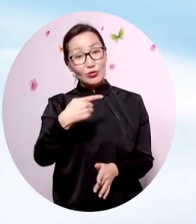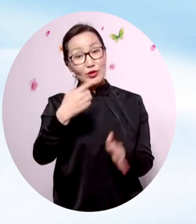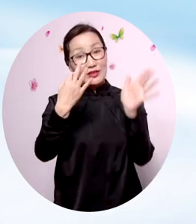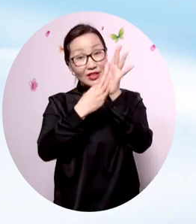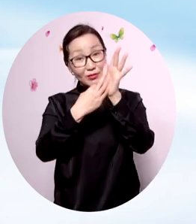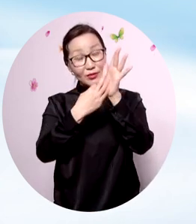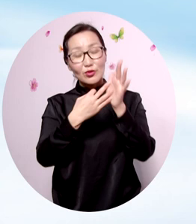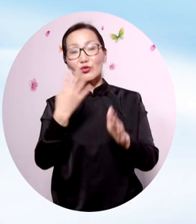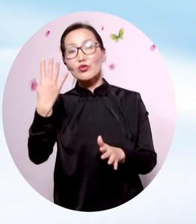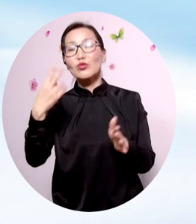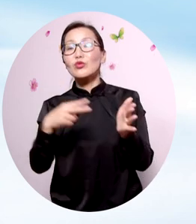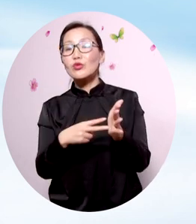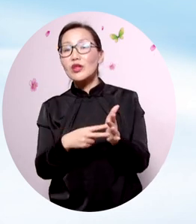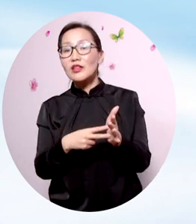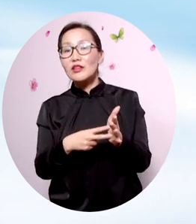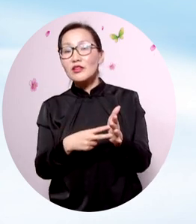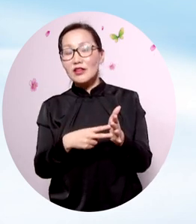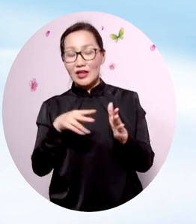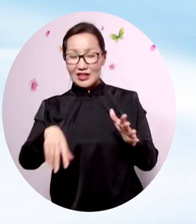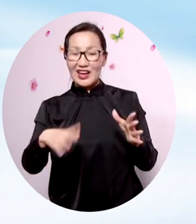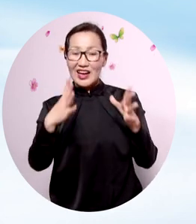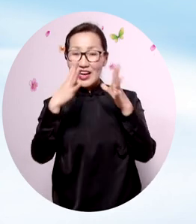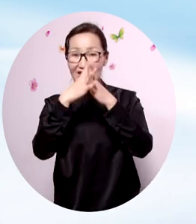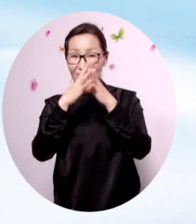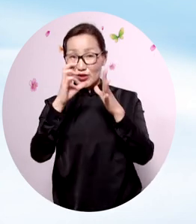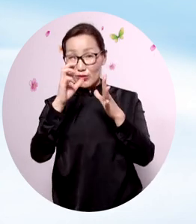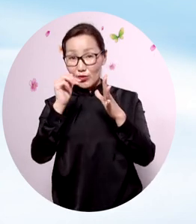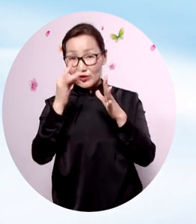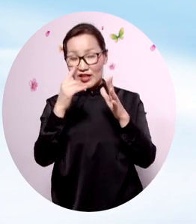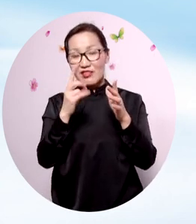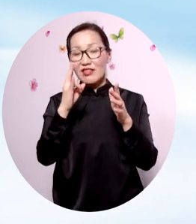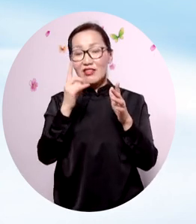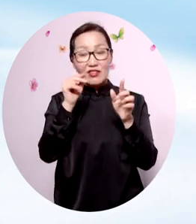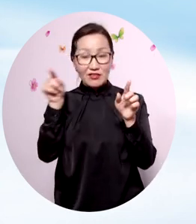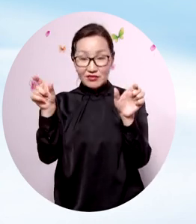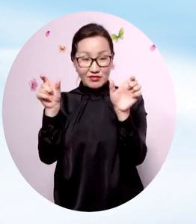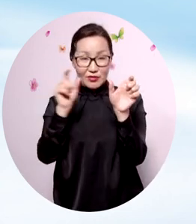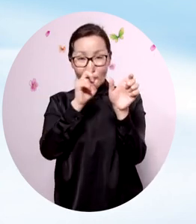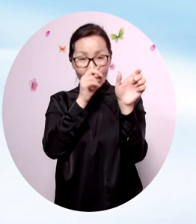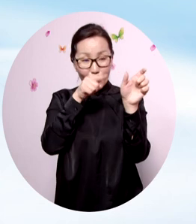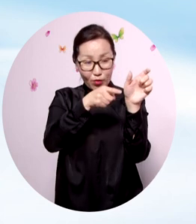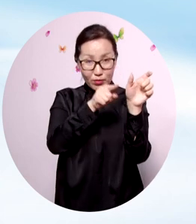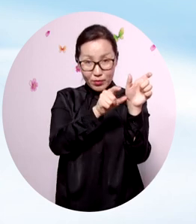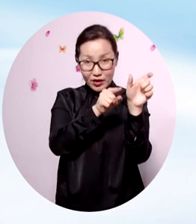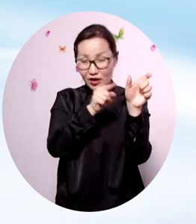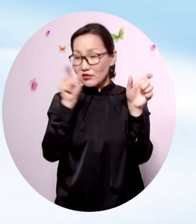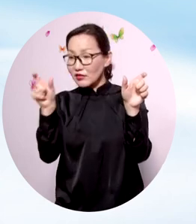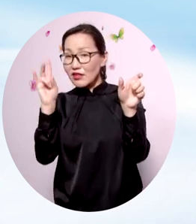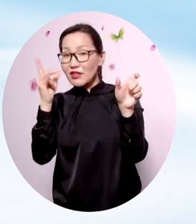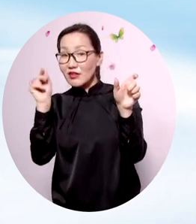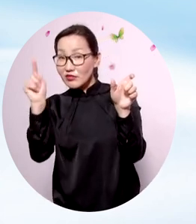24.8 см-ыг дөрөвт хуваана гэдэг нь аравтын бутархайг нэгжид хуваах гэж байна. Энийг яаж бодох вэ?